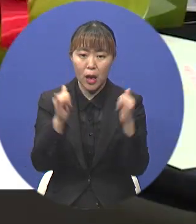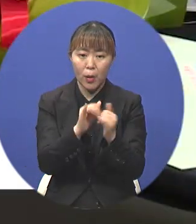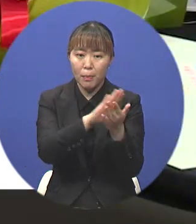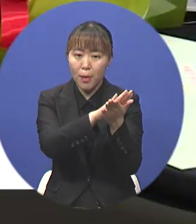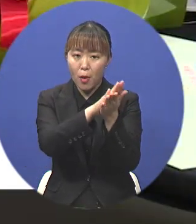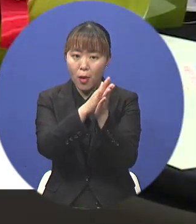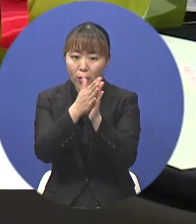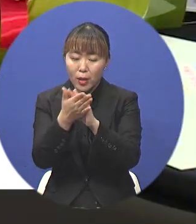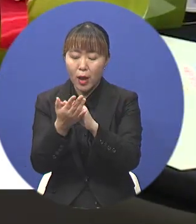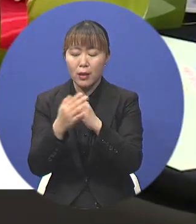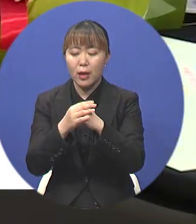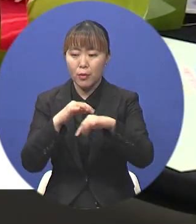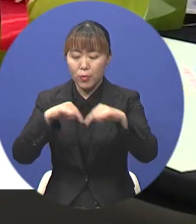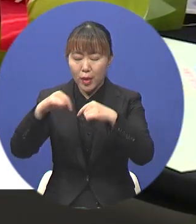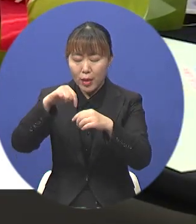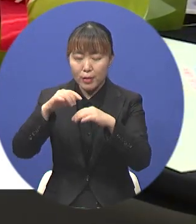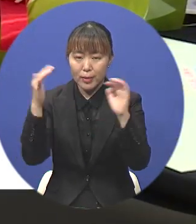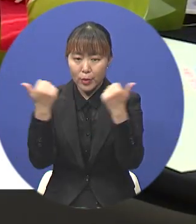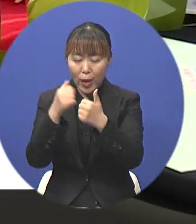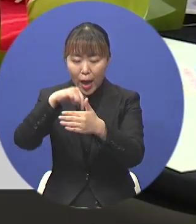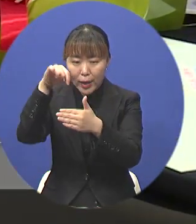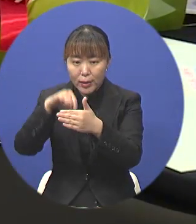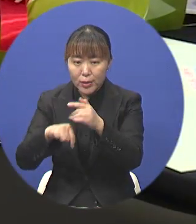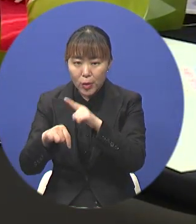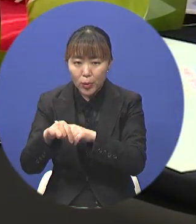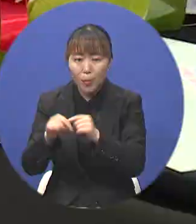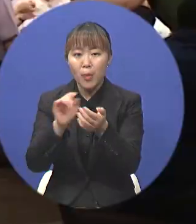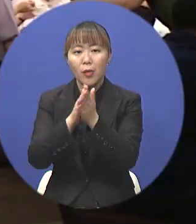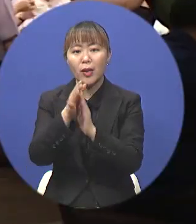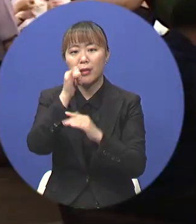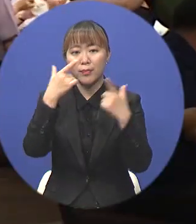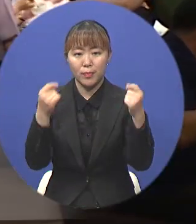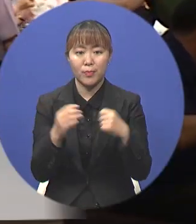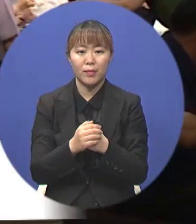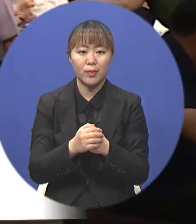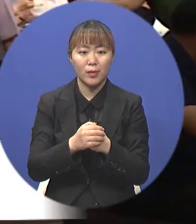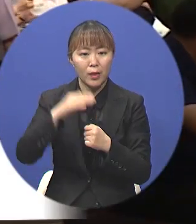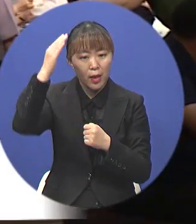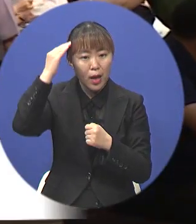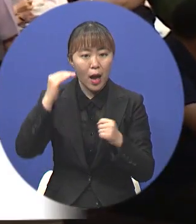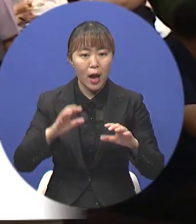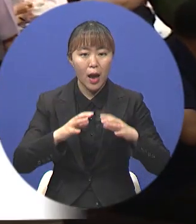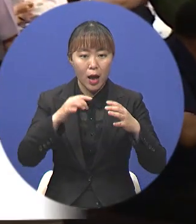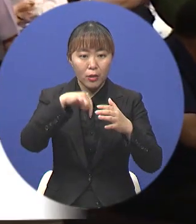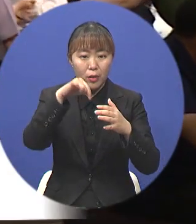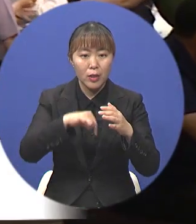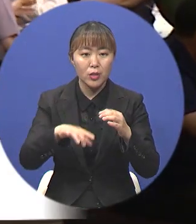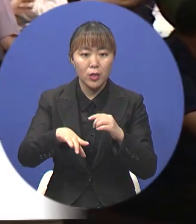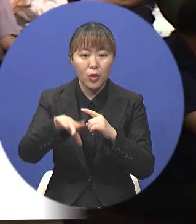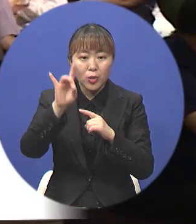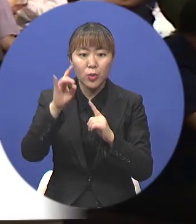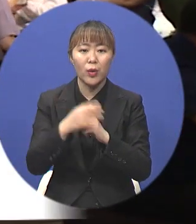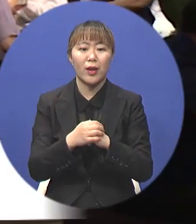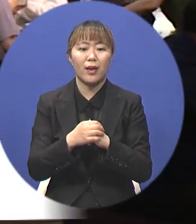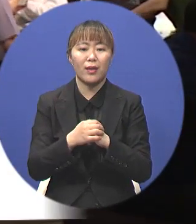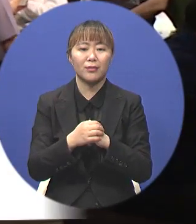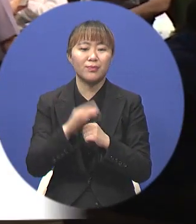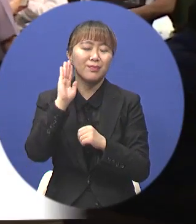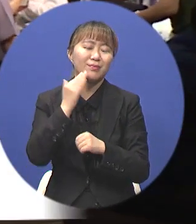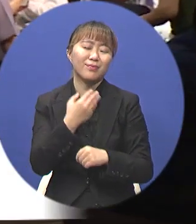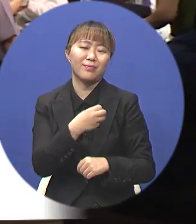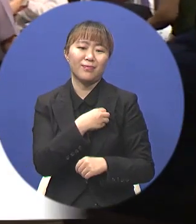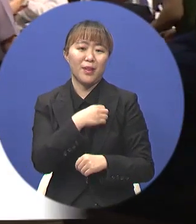변화만큼이나 의회 내에서의 변화도 있는 것으로 나타났습니다. 국내에서 최초로 청각장애인 의원이 됐습니다. 그렇다